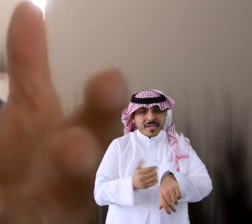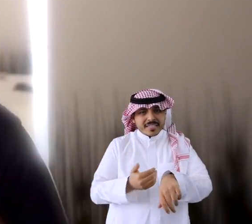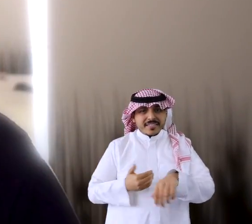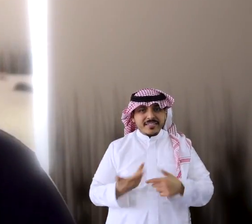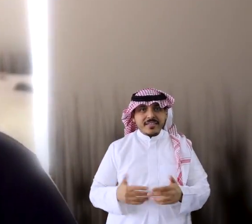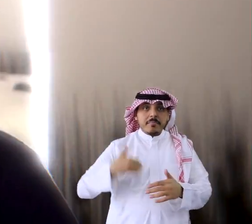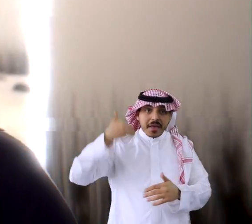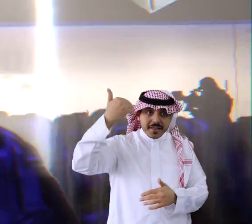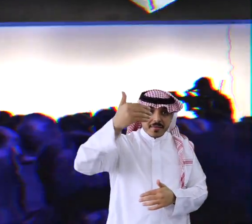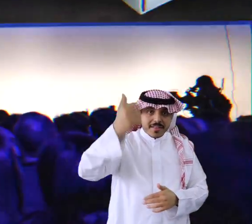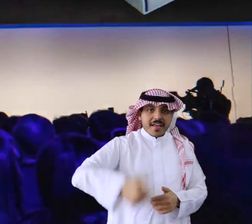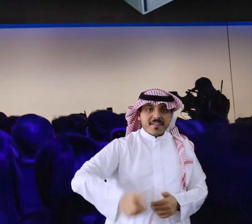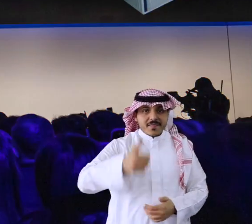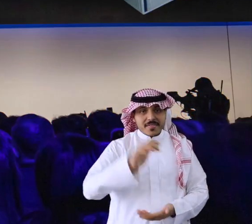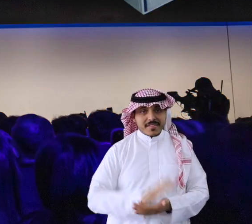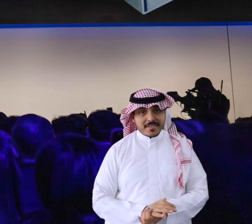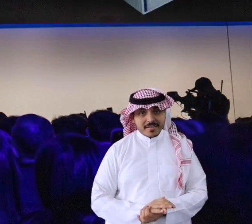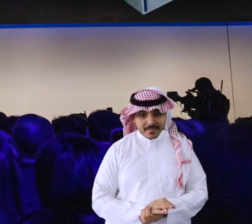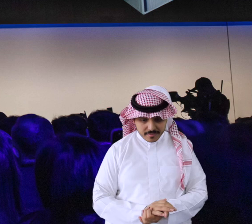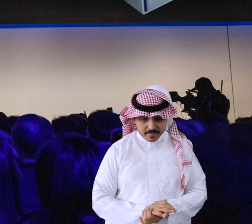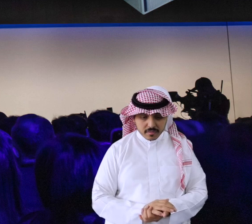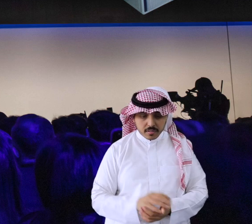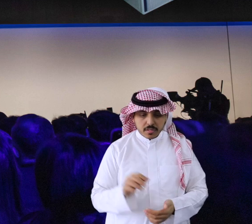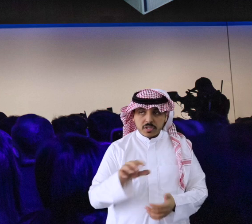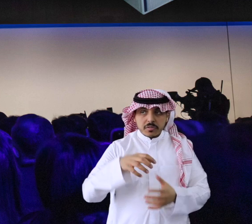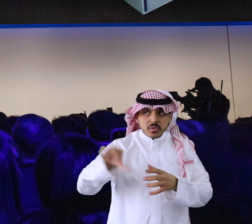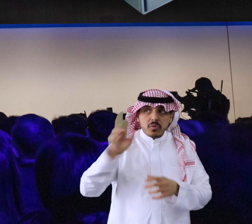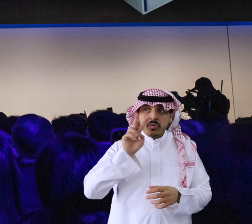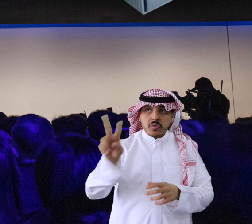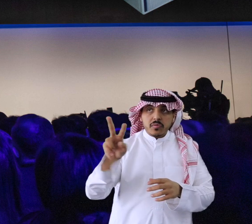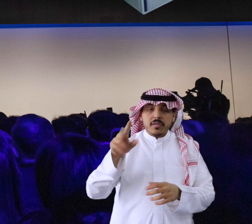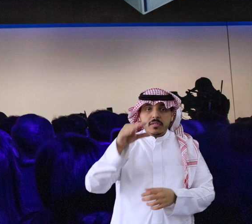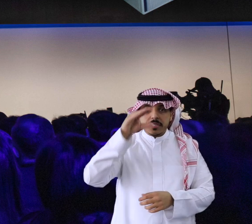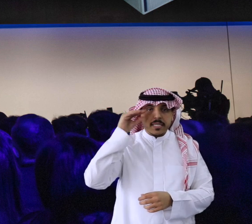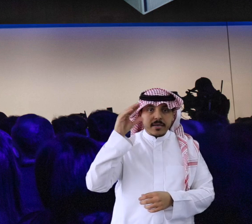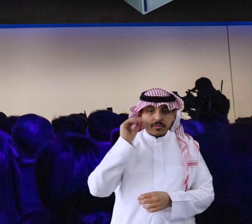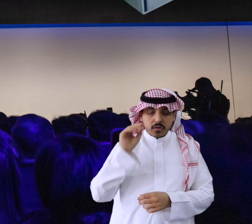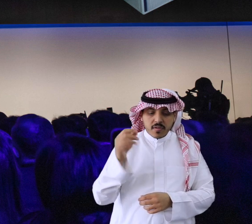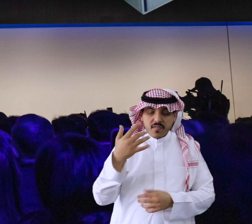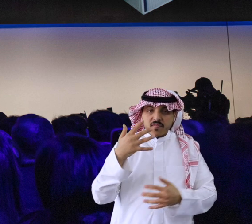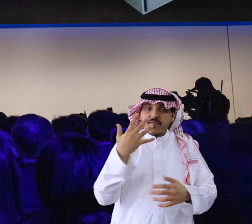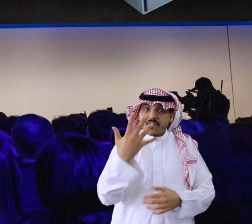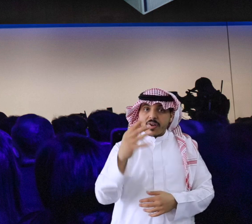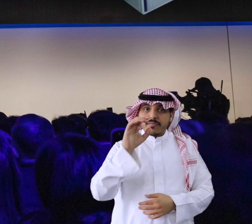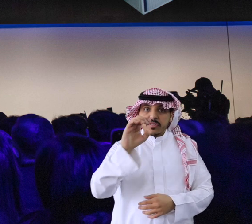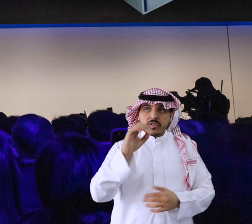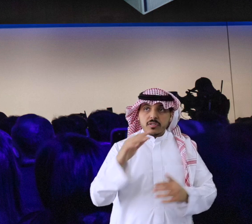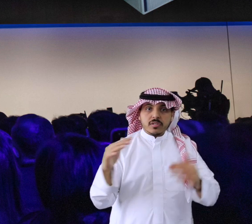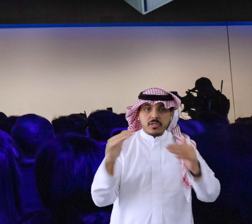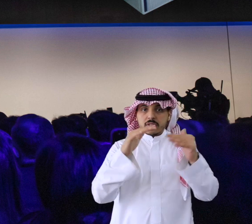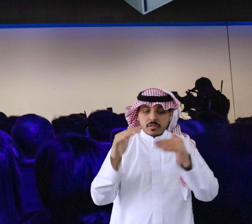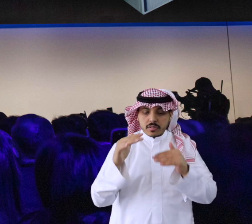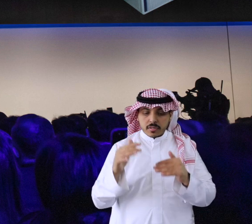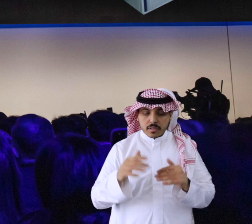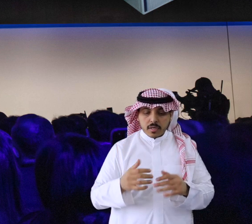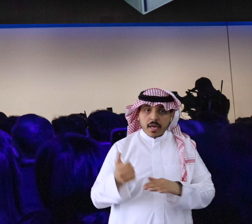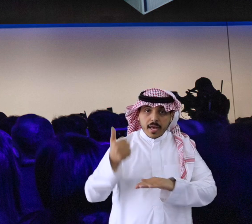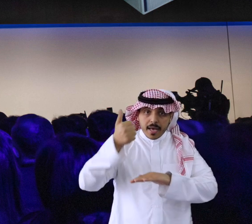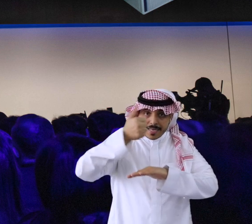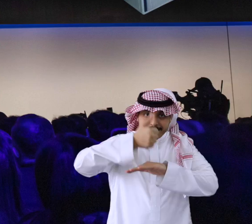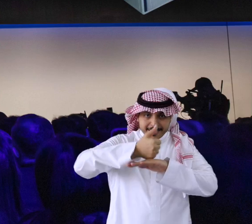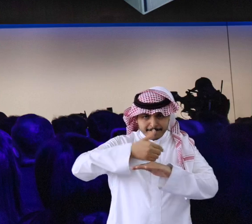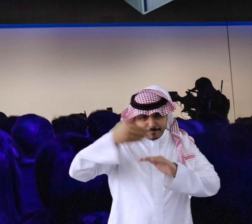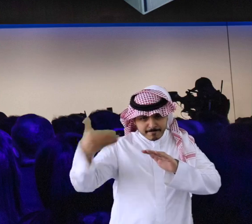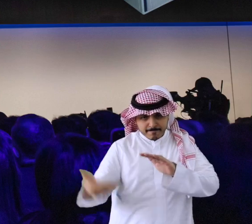وأيضا لما شفنا معرض سامسونج يمكن شفت قسم جناح سامسونج نشوف فعليا الـ 5G يتم إيجاده في البنية